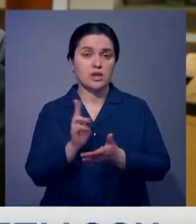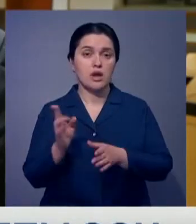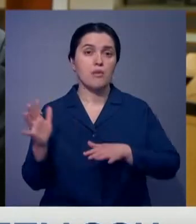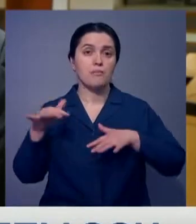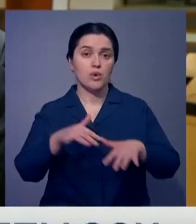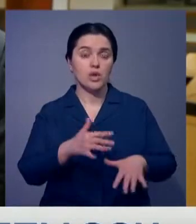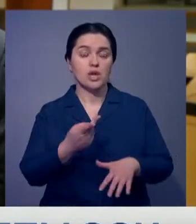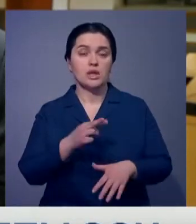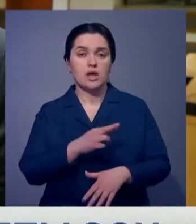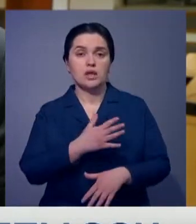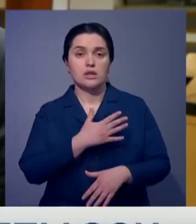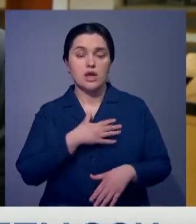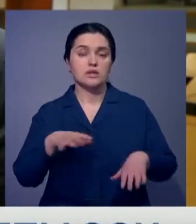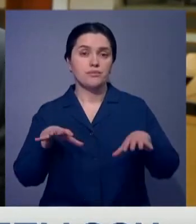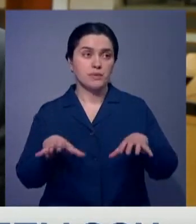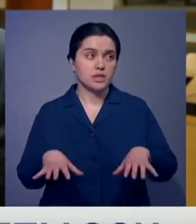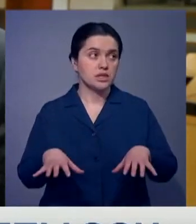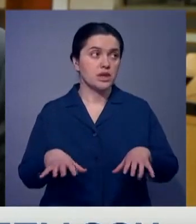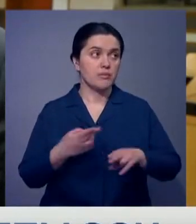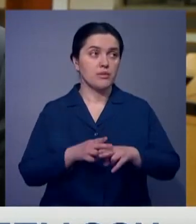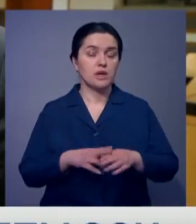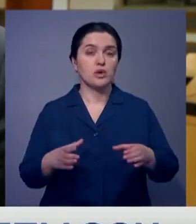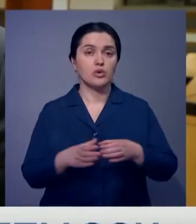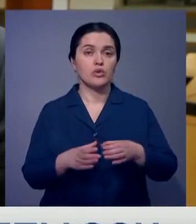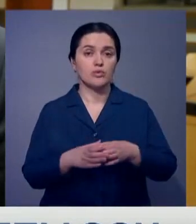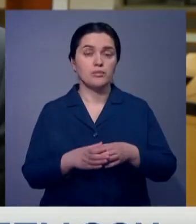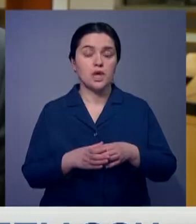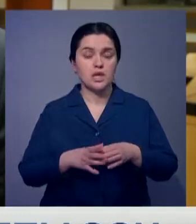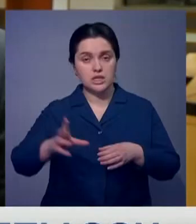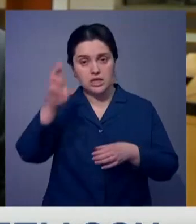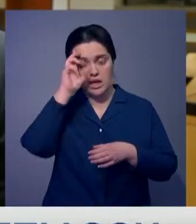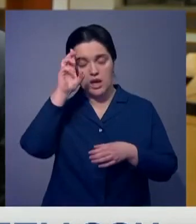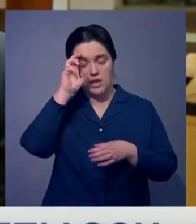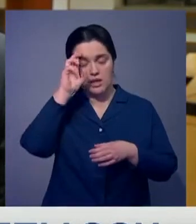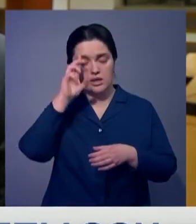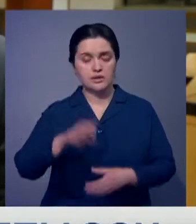для нас председательство в этой группе стран является